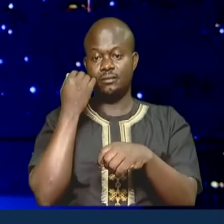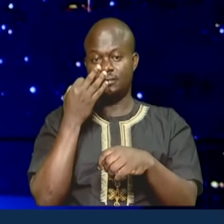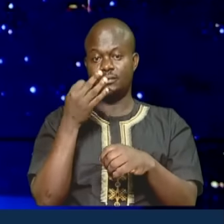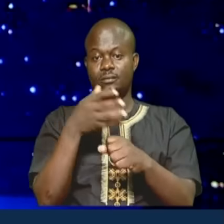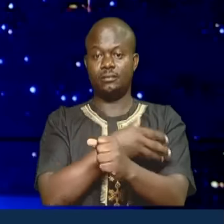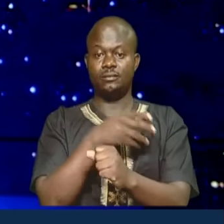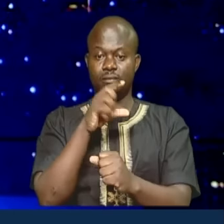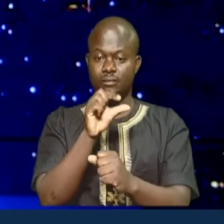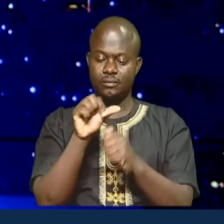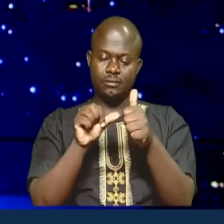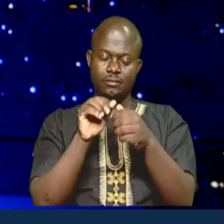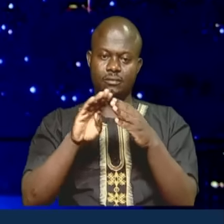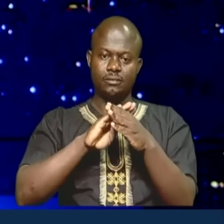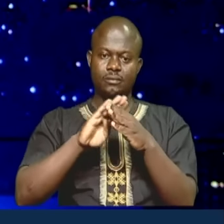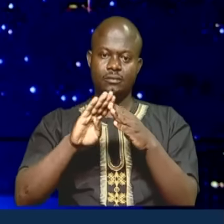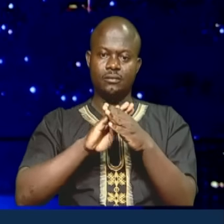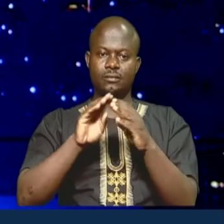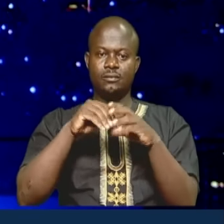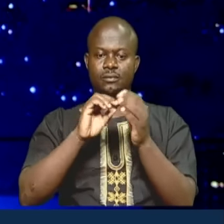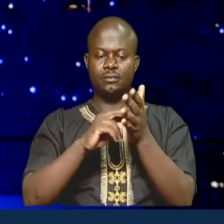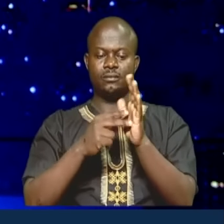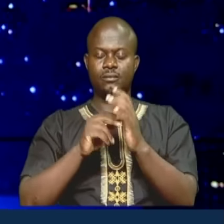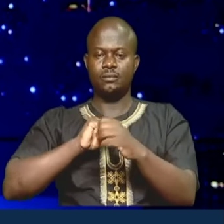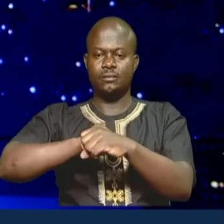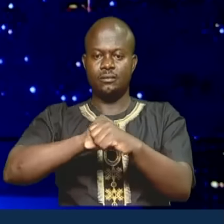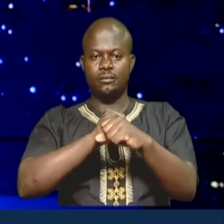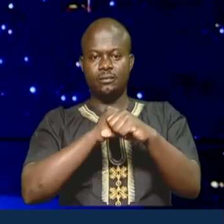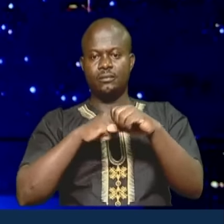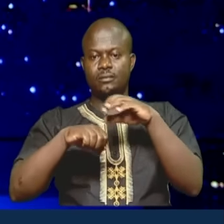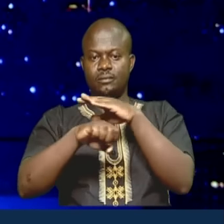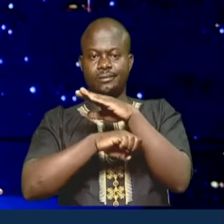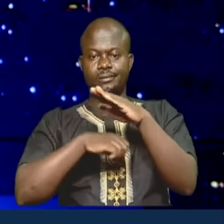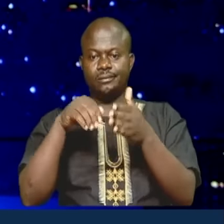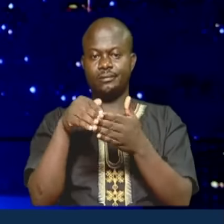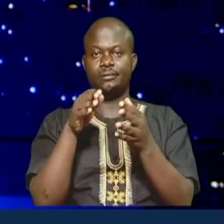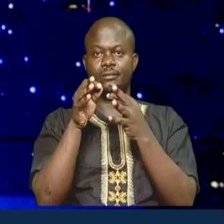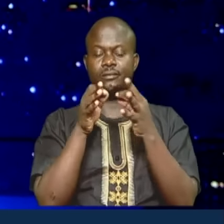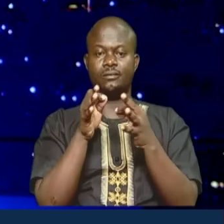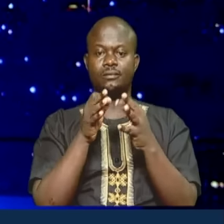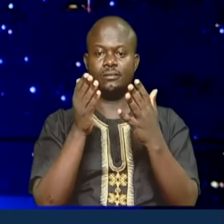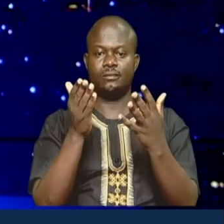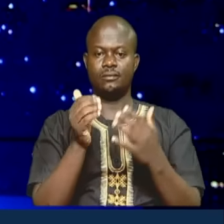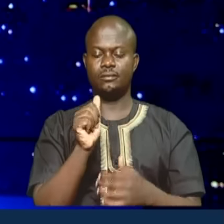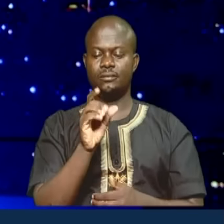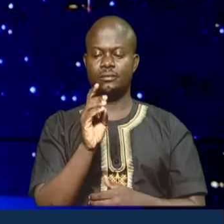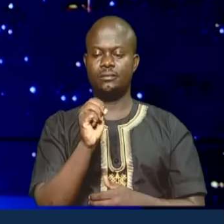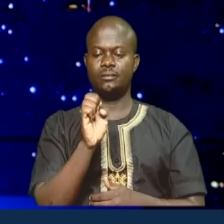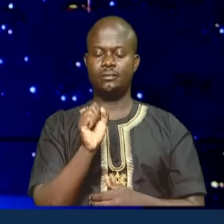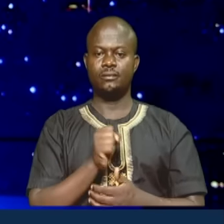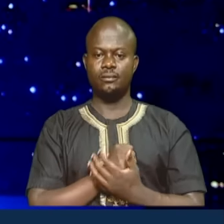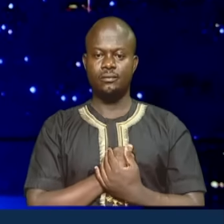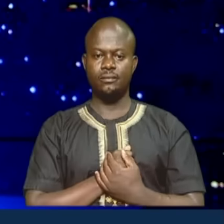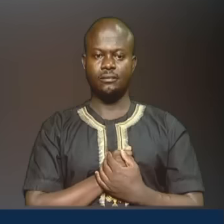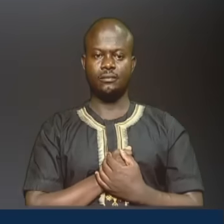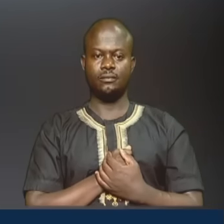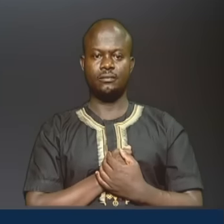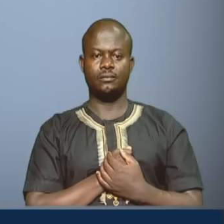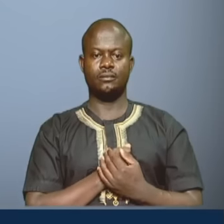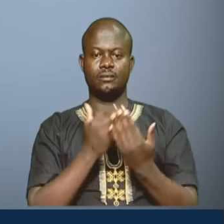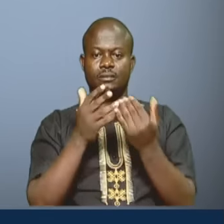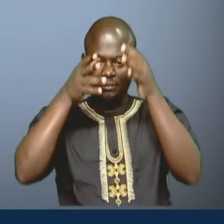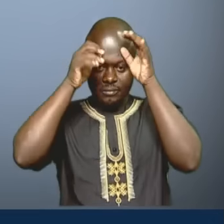bijyanye n'ishoramari ku mishinga irengera ibidukikije. Ni inkuru yateguwe na Adam Zikwizera. Ibi umukuru